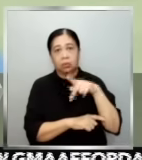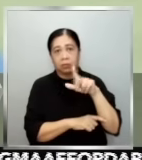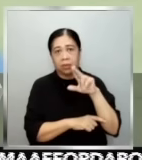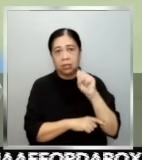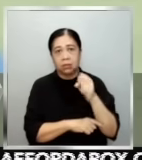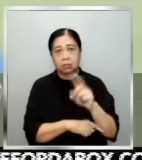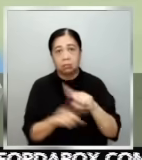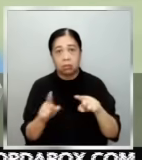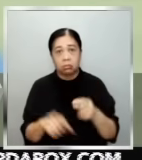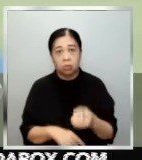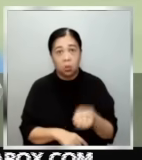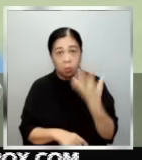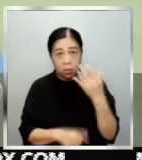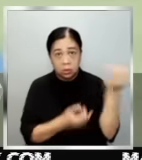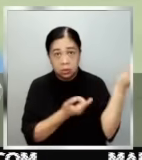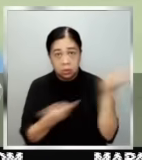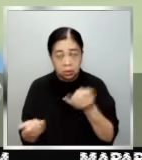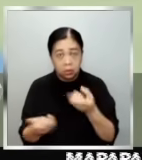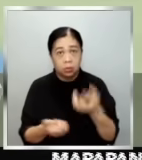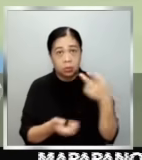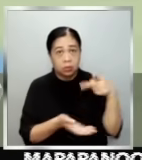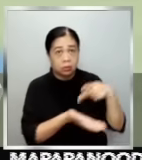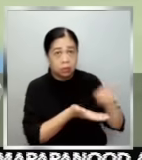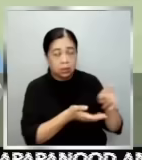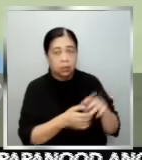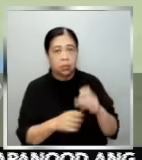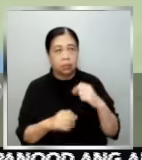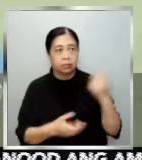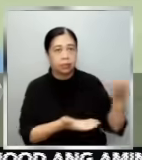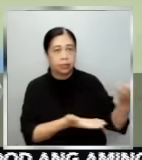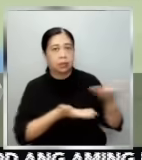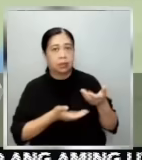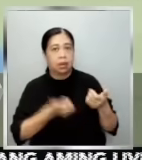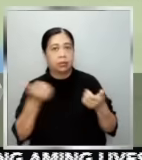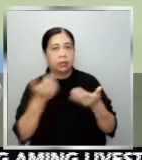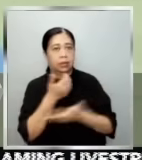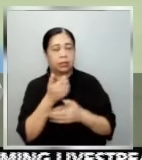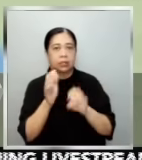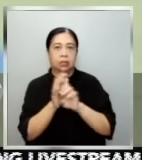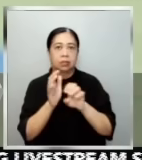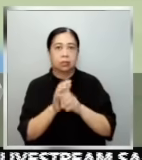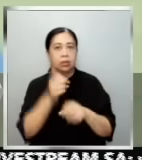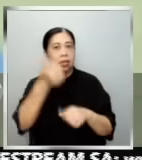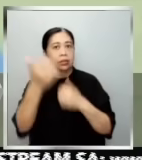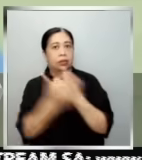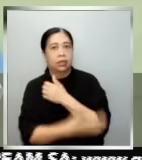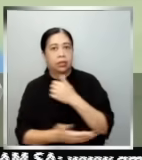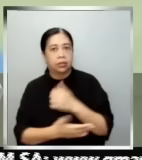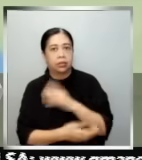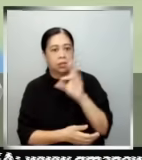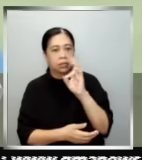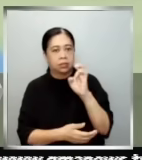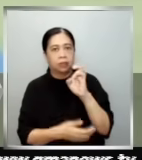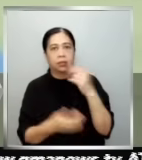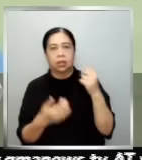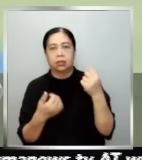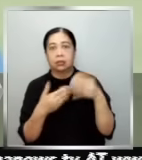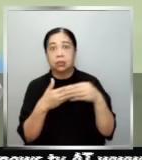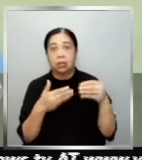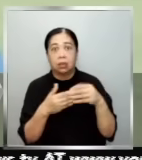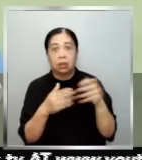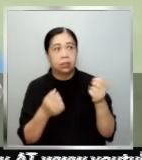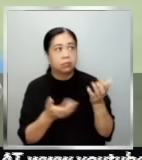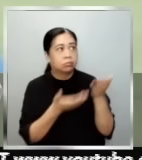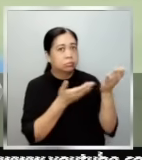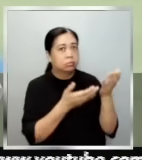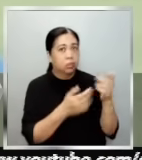no eh kung nag-o-offer yung ibang bansa let's say ng $700 per Ton Ah do you think